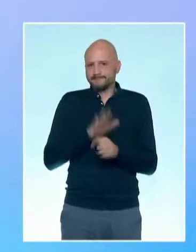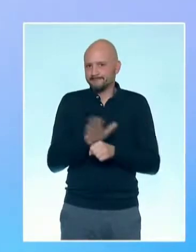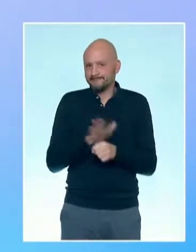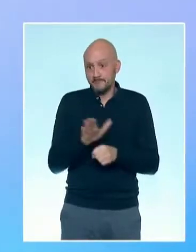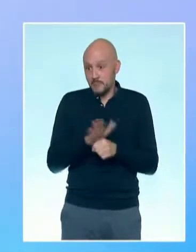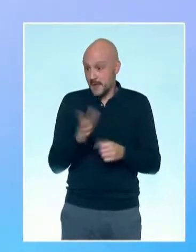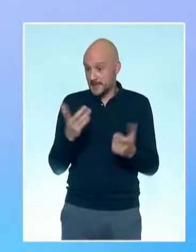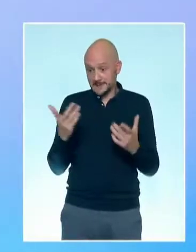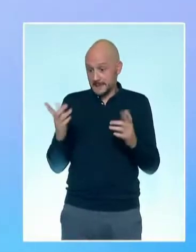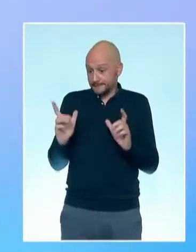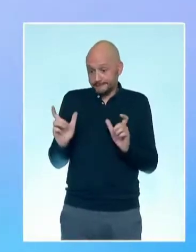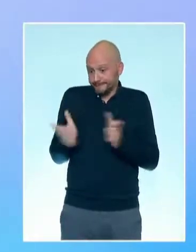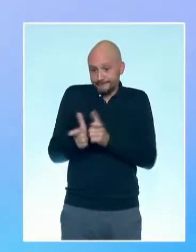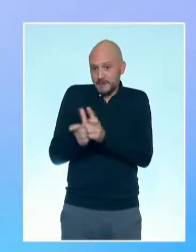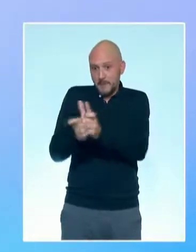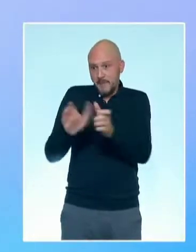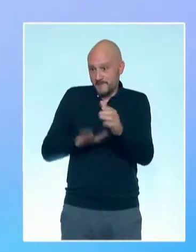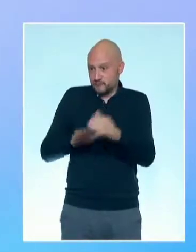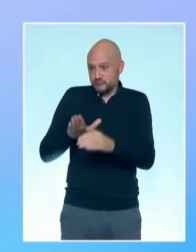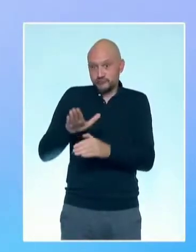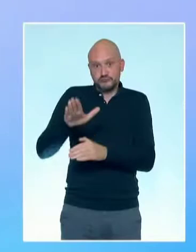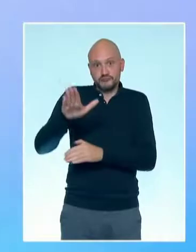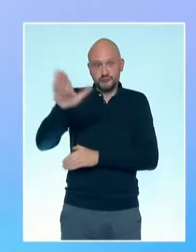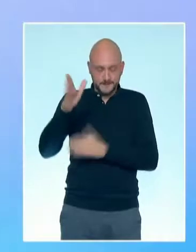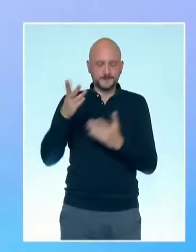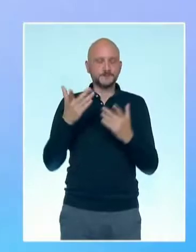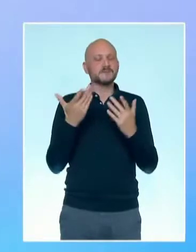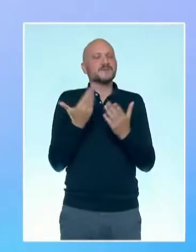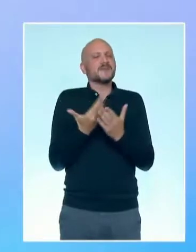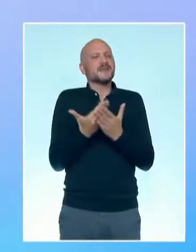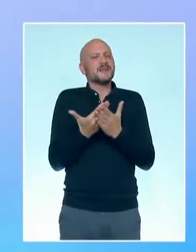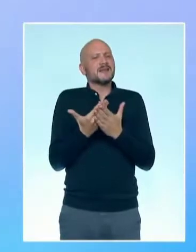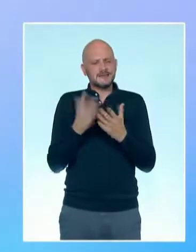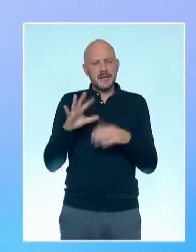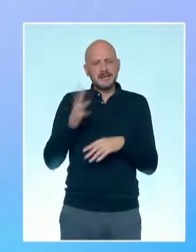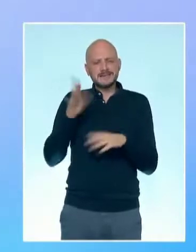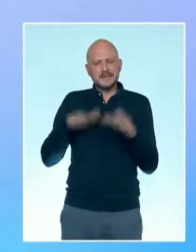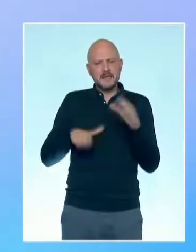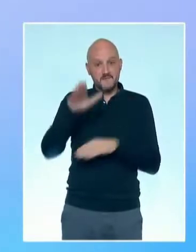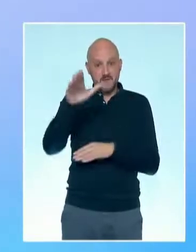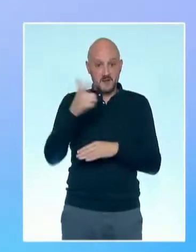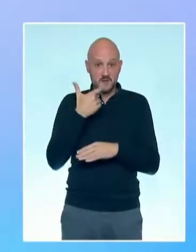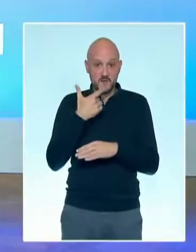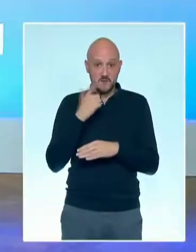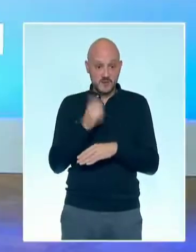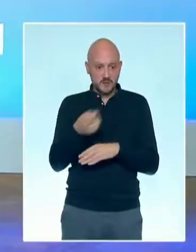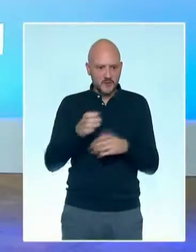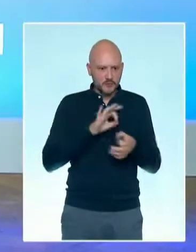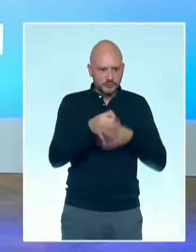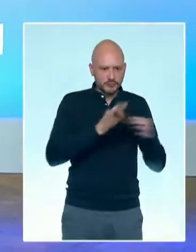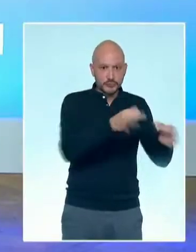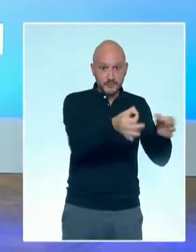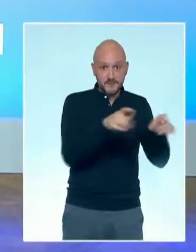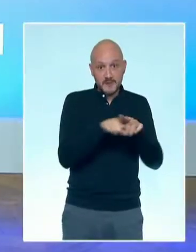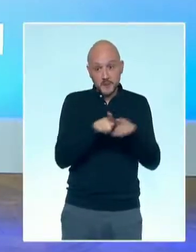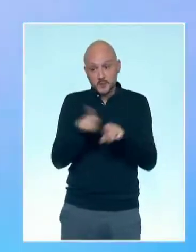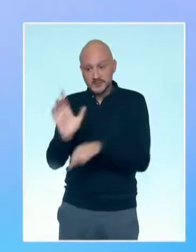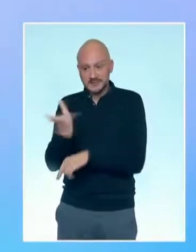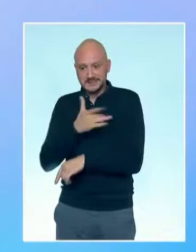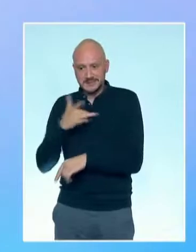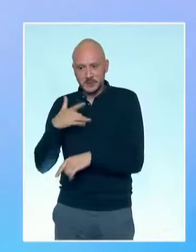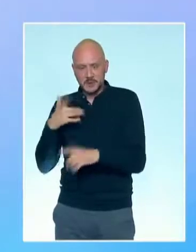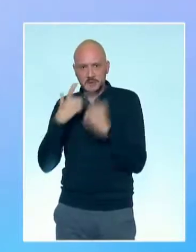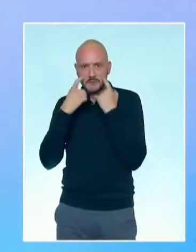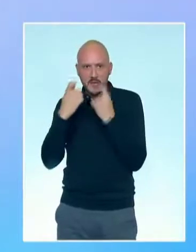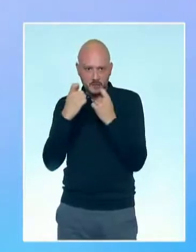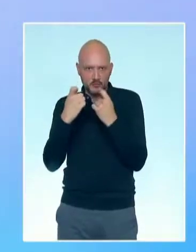continue d'augmenter. Surtout cette 5e vague. Ils ont dû se retenir pendant des dizaines d'années de lancer cette merde. Sanitaire. Et vous l'avez dit, monsieur le Premier ministre, ils ont choisi le bon moment, je pense. Hein.